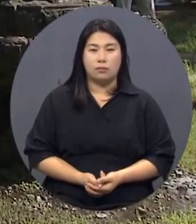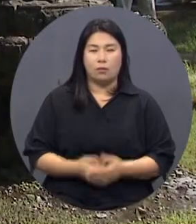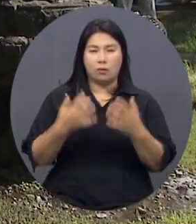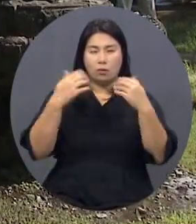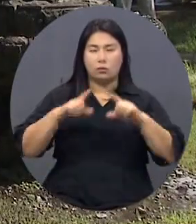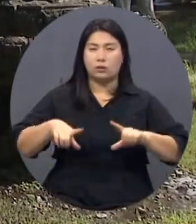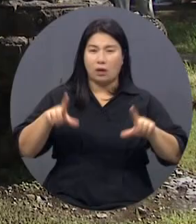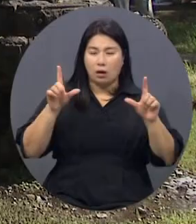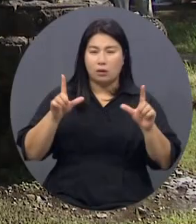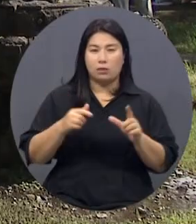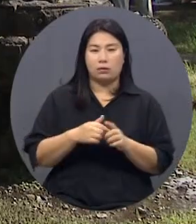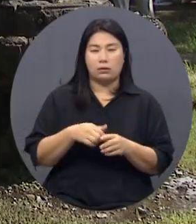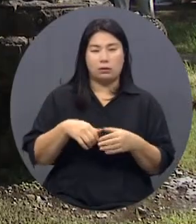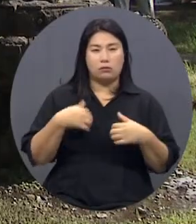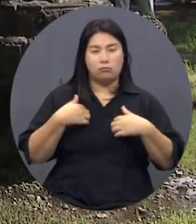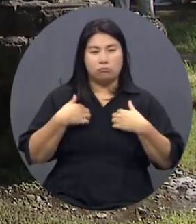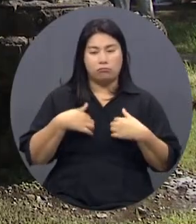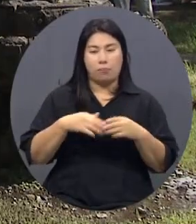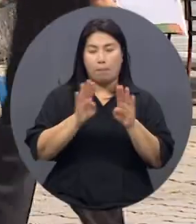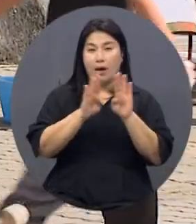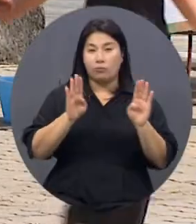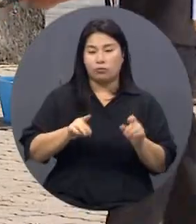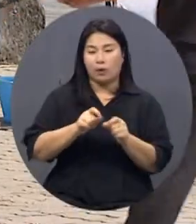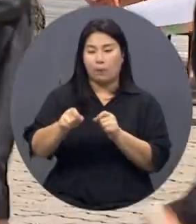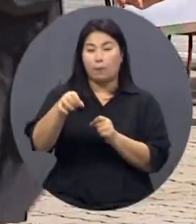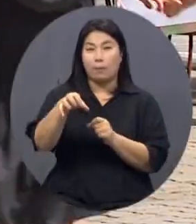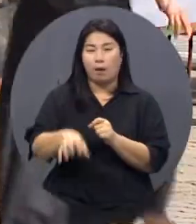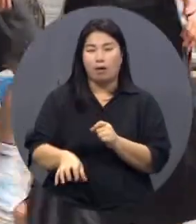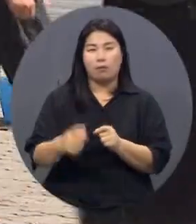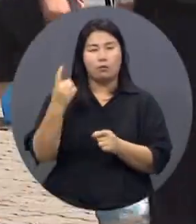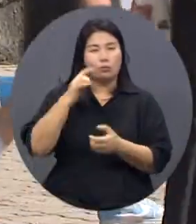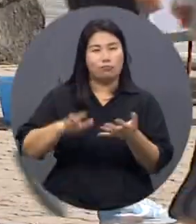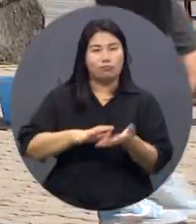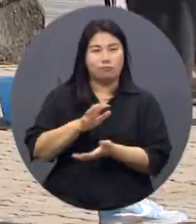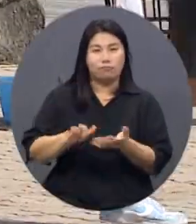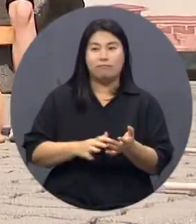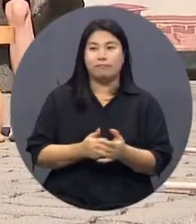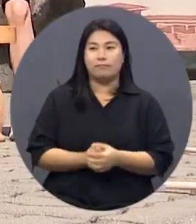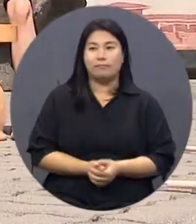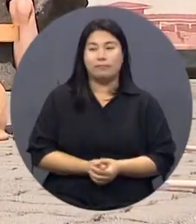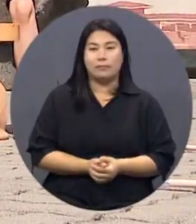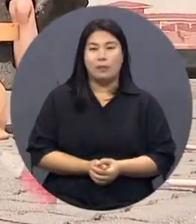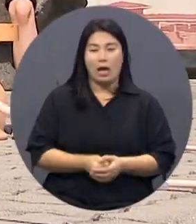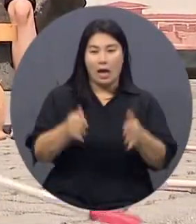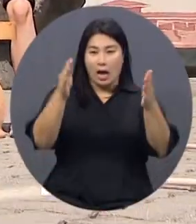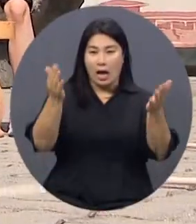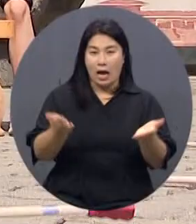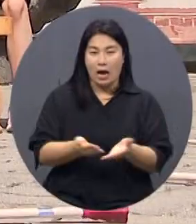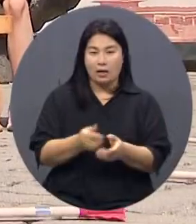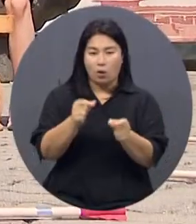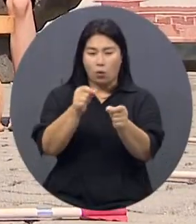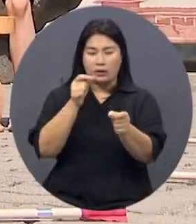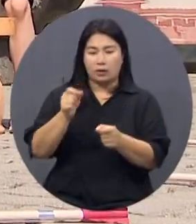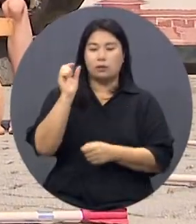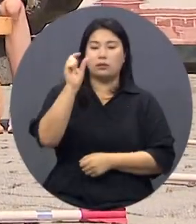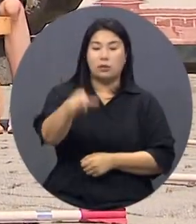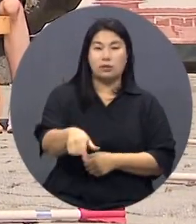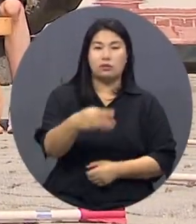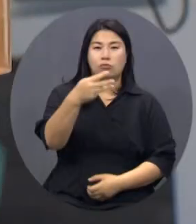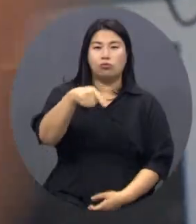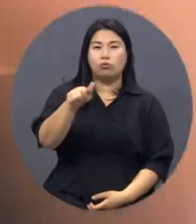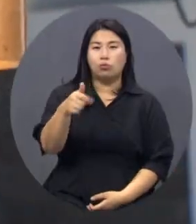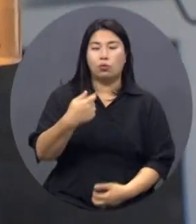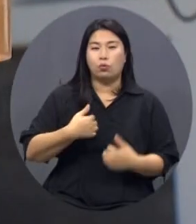무더운 날씨 속 민속 자연사 박물관 앞마당이 시끌벅적합니다. 항아리에 화살을 던져서 넣는